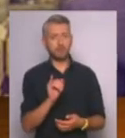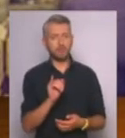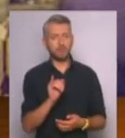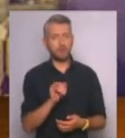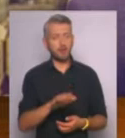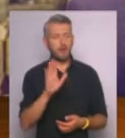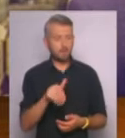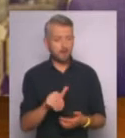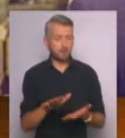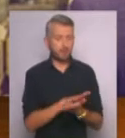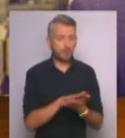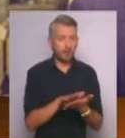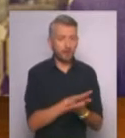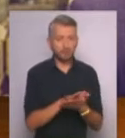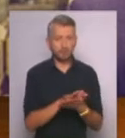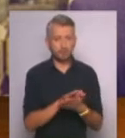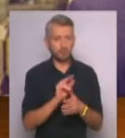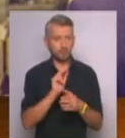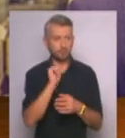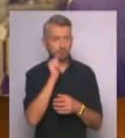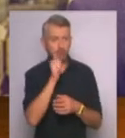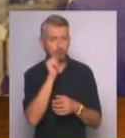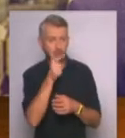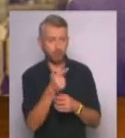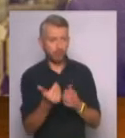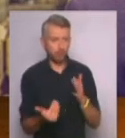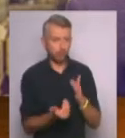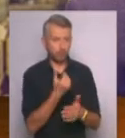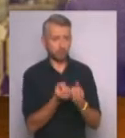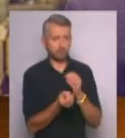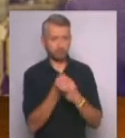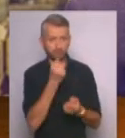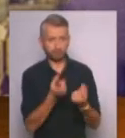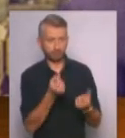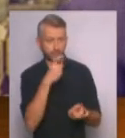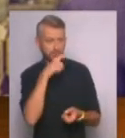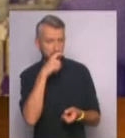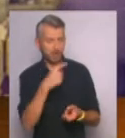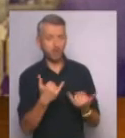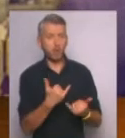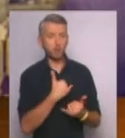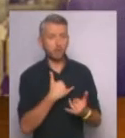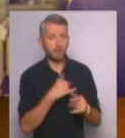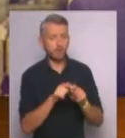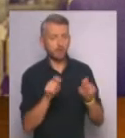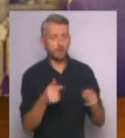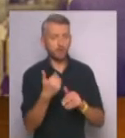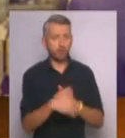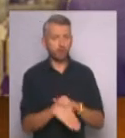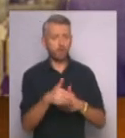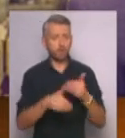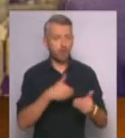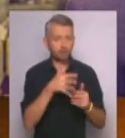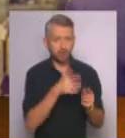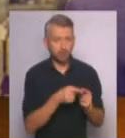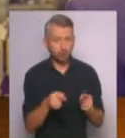після проведення буквально проходить день-два і знов'являється нове сміття. І зараз у нас відкривається вже і пляжний сезон, вже